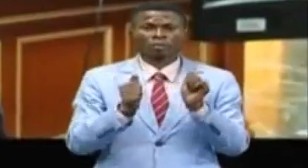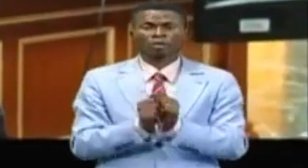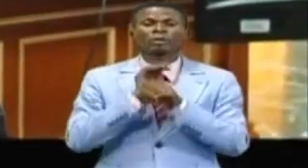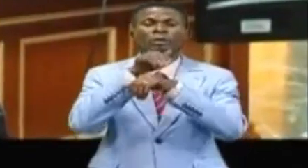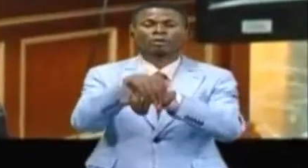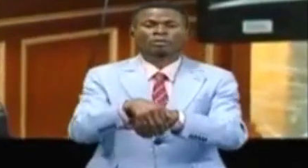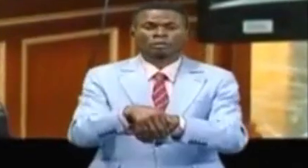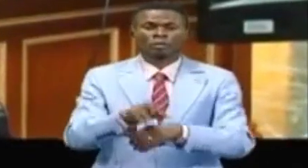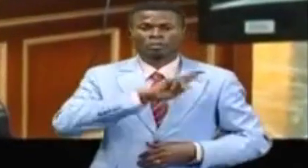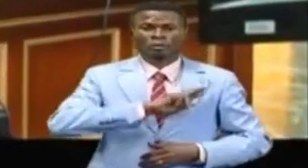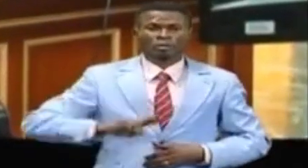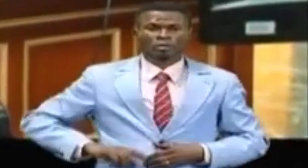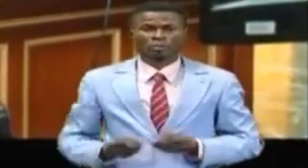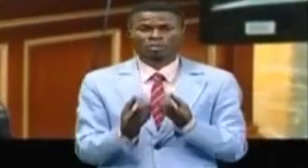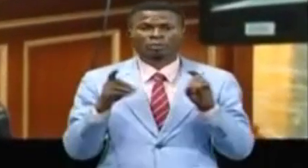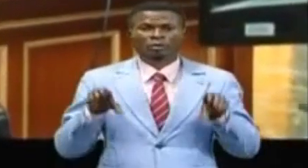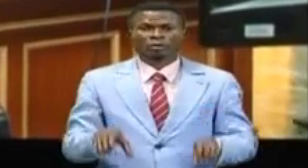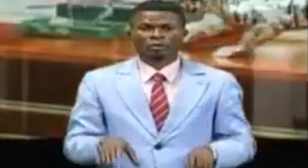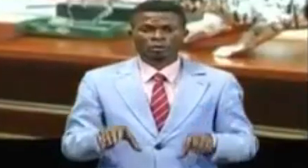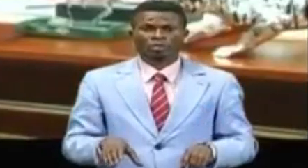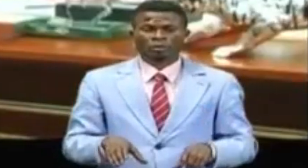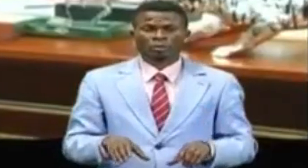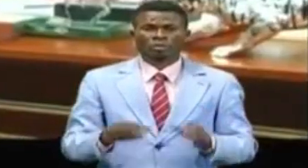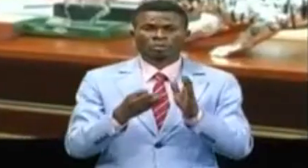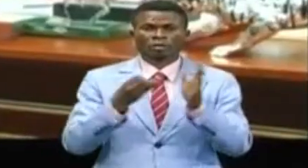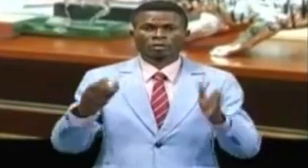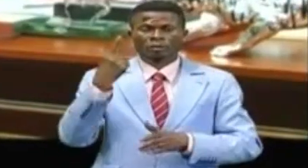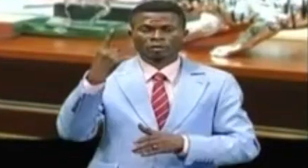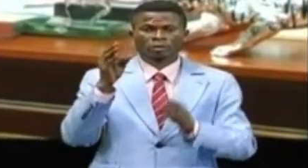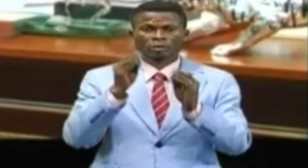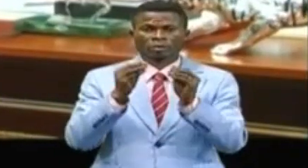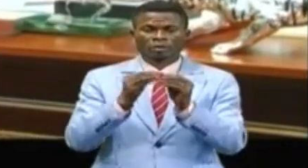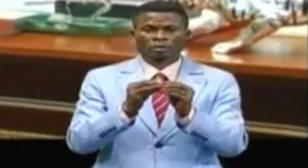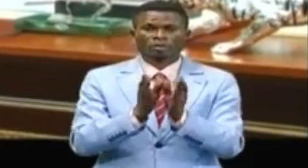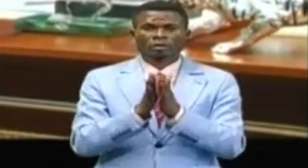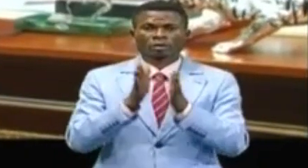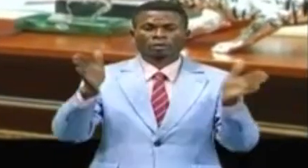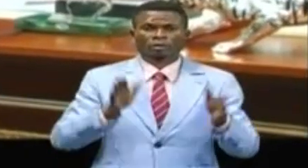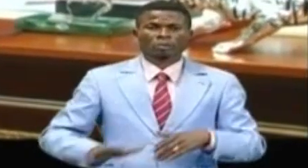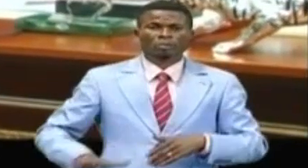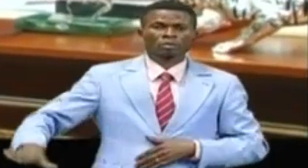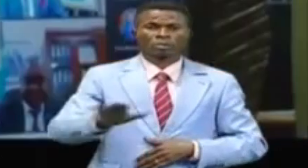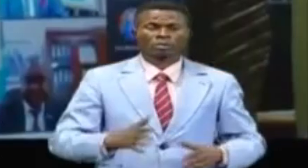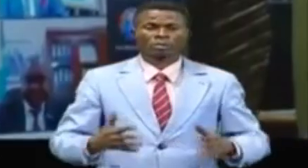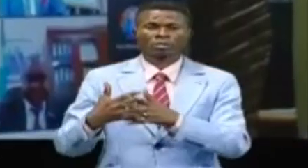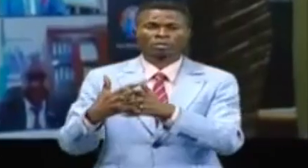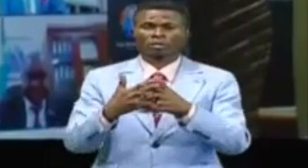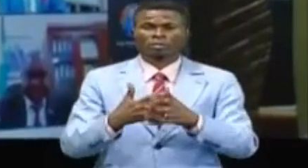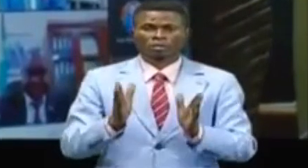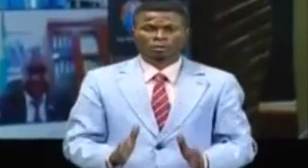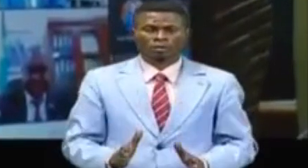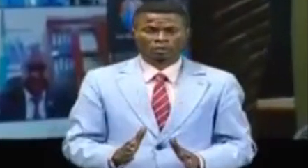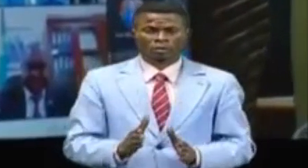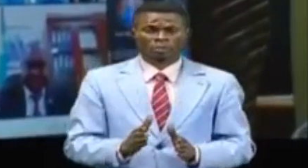participation de la République démocratique du Congo à la 71e session de l'Assemblée générale des Nations unies. Il a